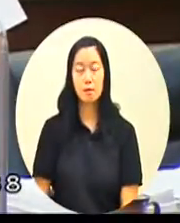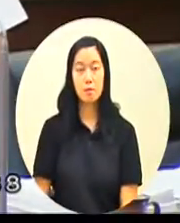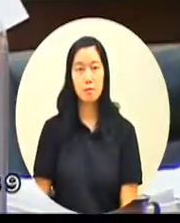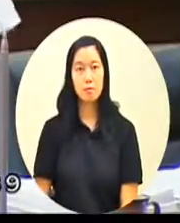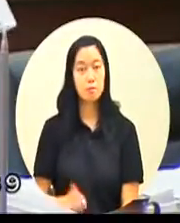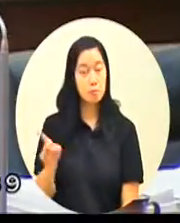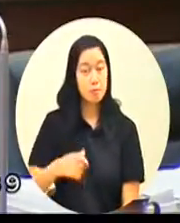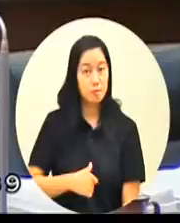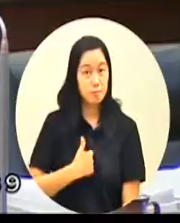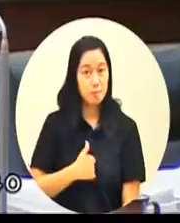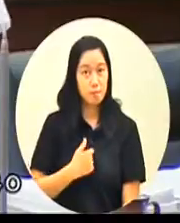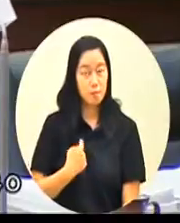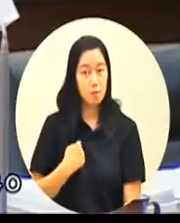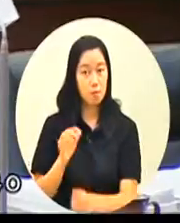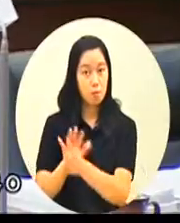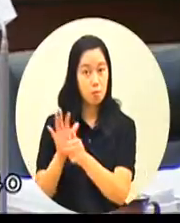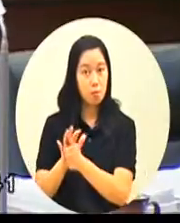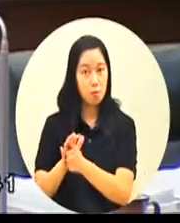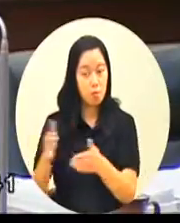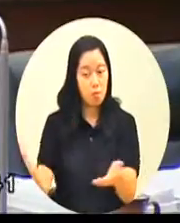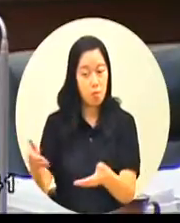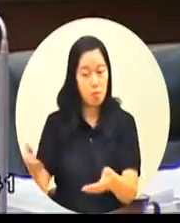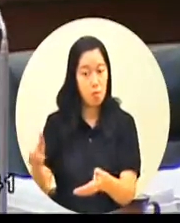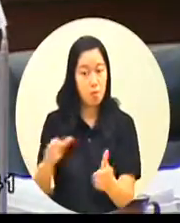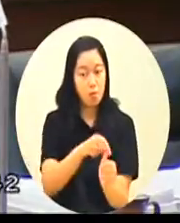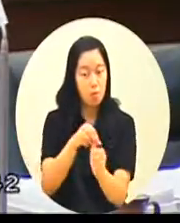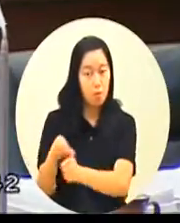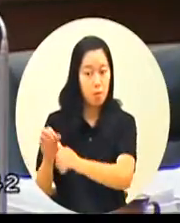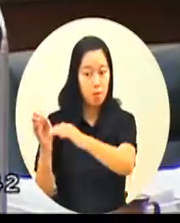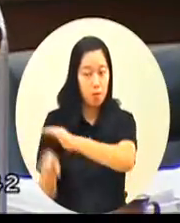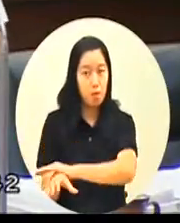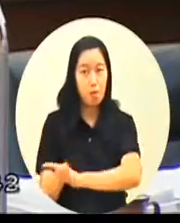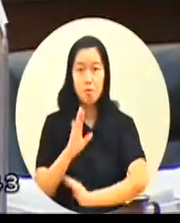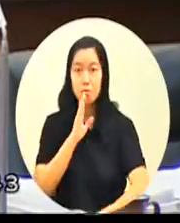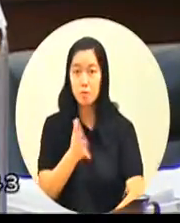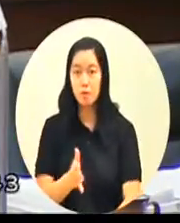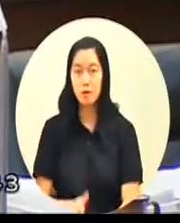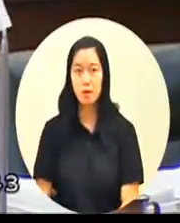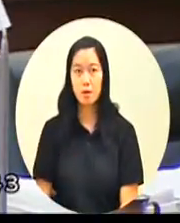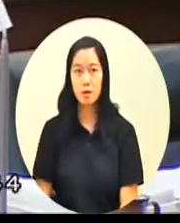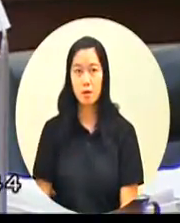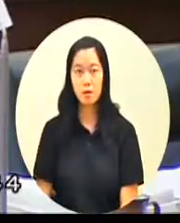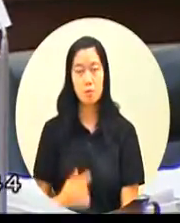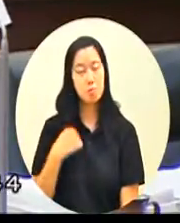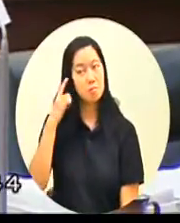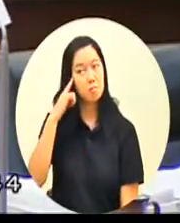望我们帮他盖一个安置住宅去住那吗？我们觉得都